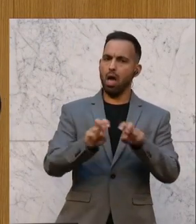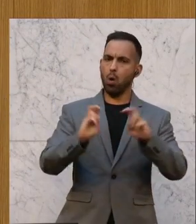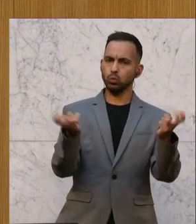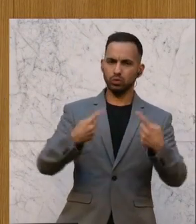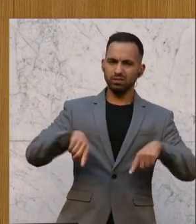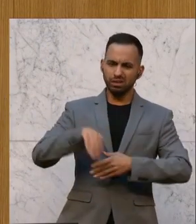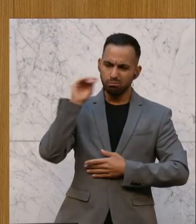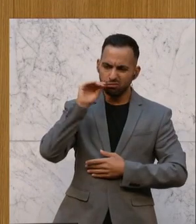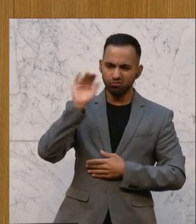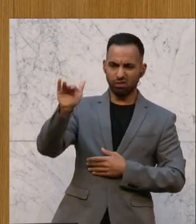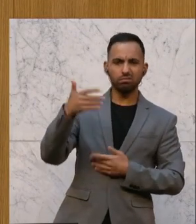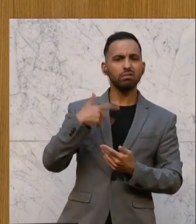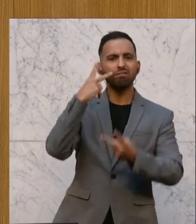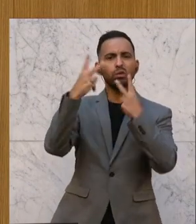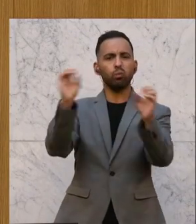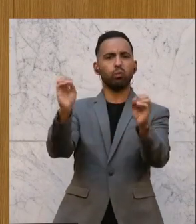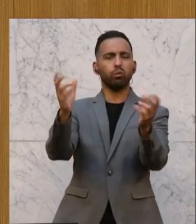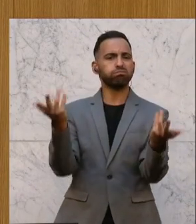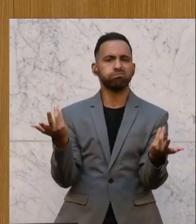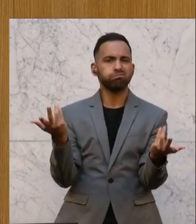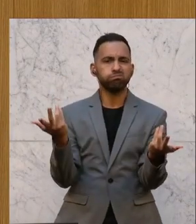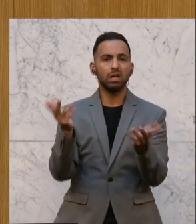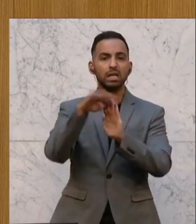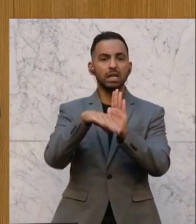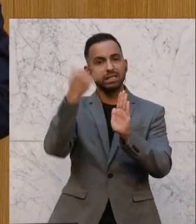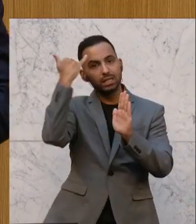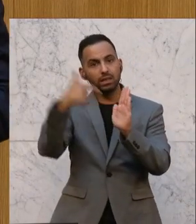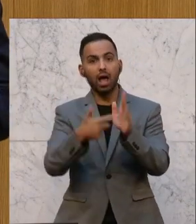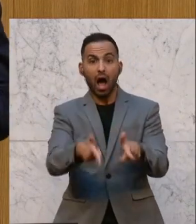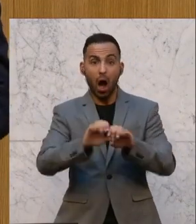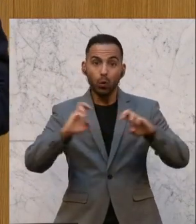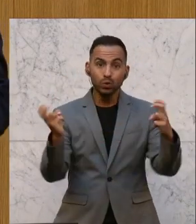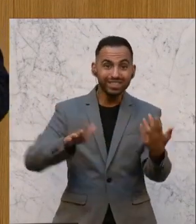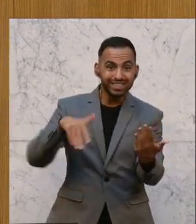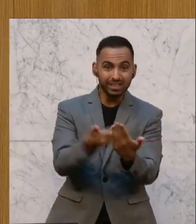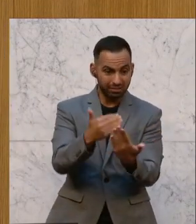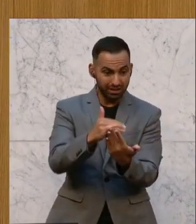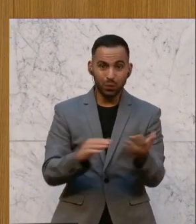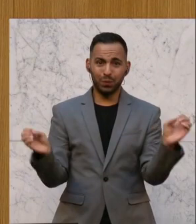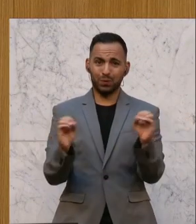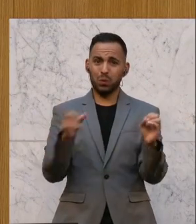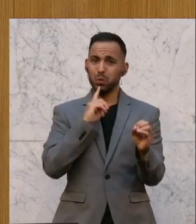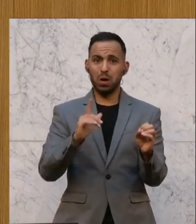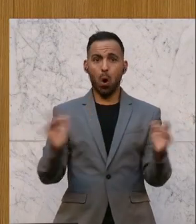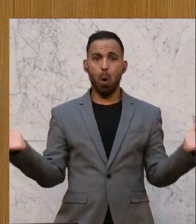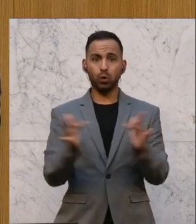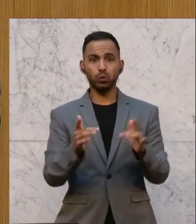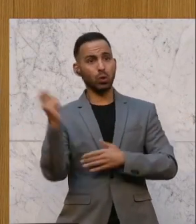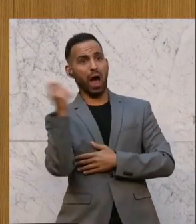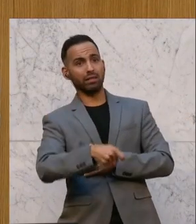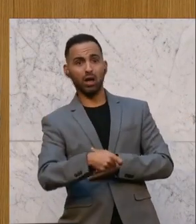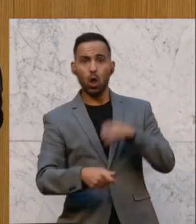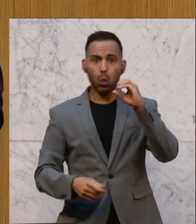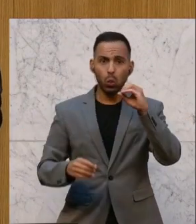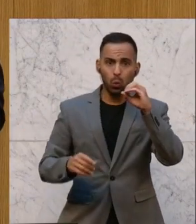beklagt. Wir haben uns beschwert, dass keine einzige Gesetzesidee in den Ausschuss gekommen ist. Keine einzige. War nur Anträge der Opposition. Keine einzige